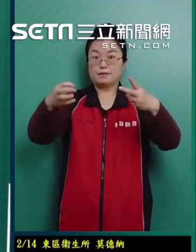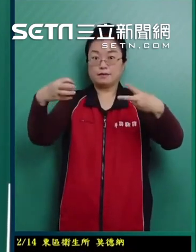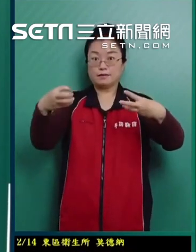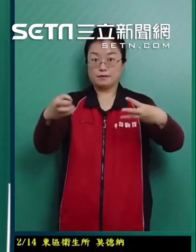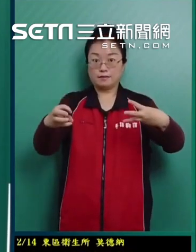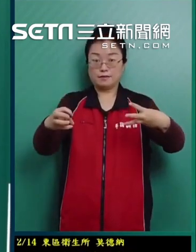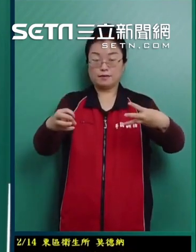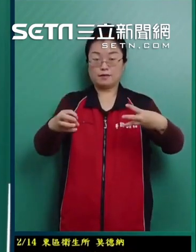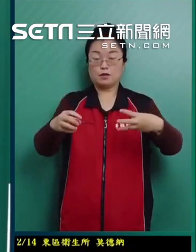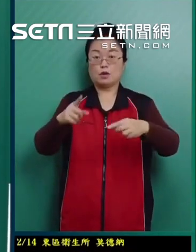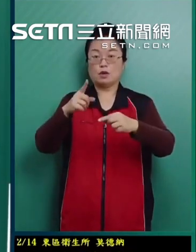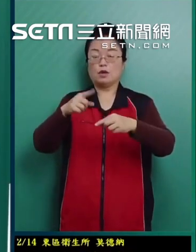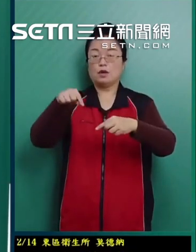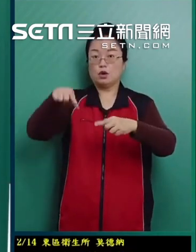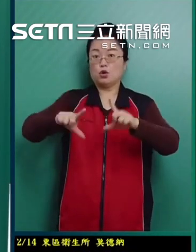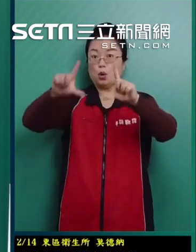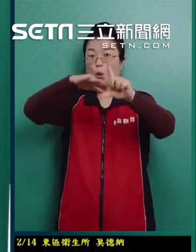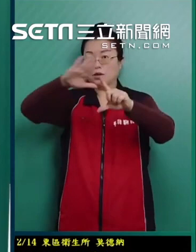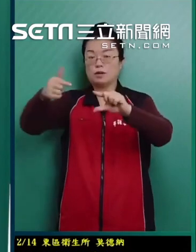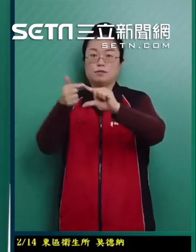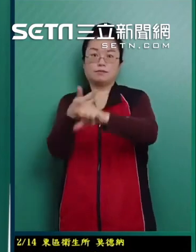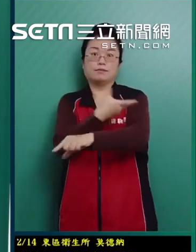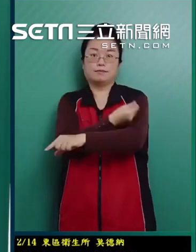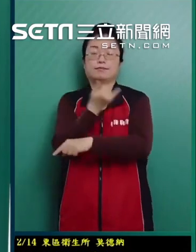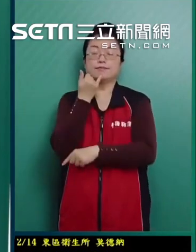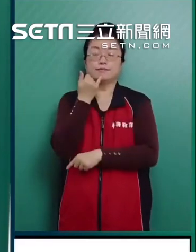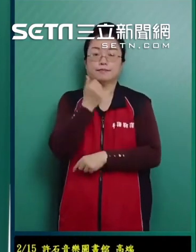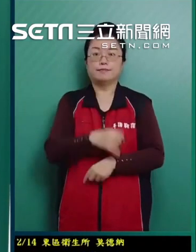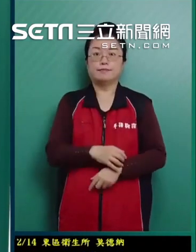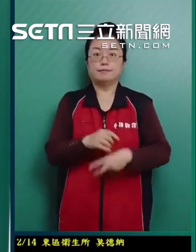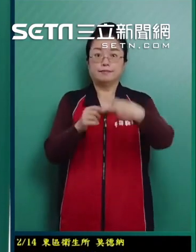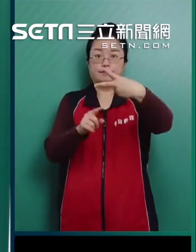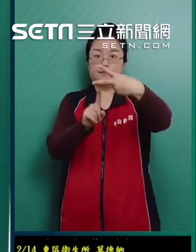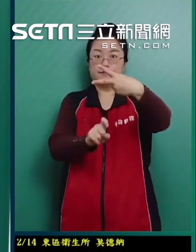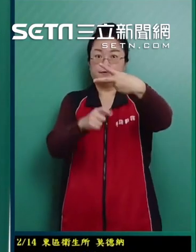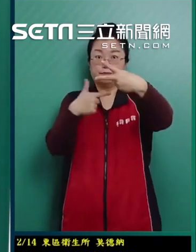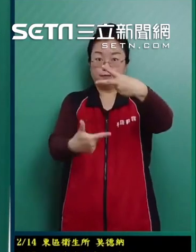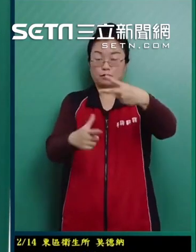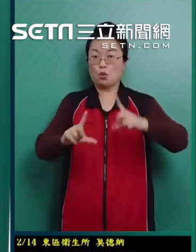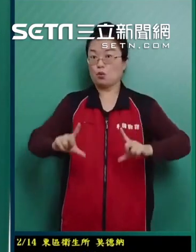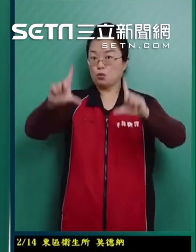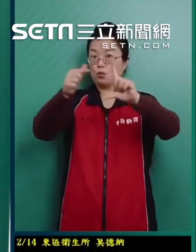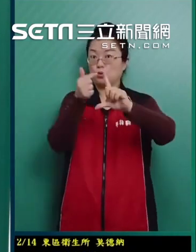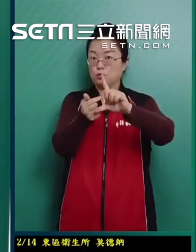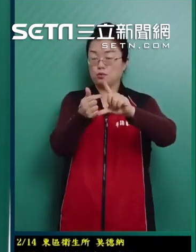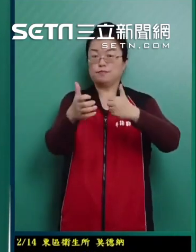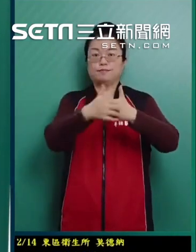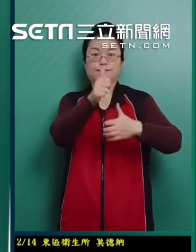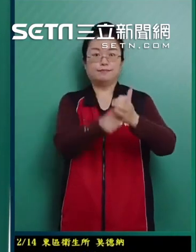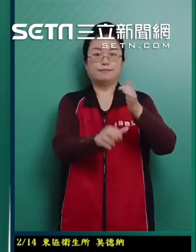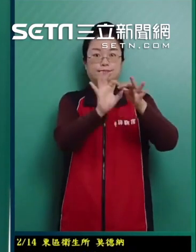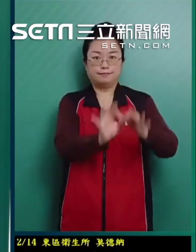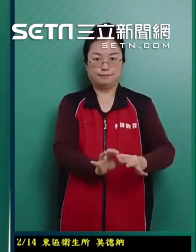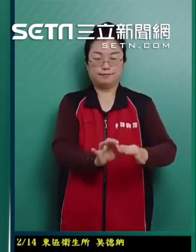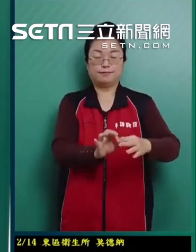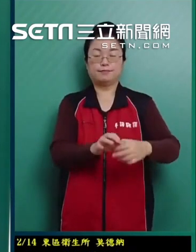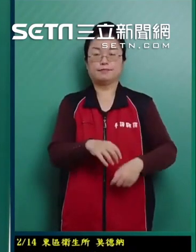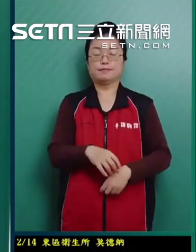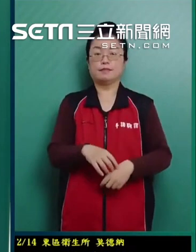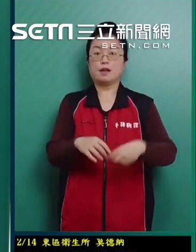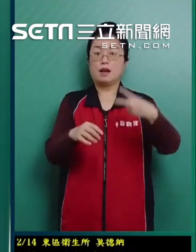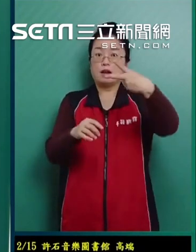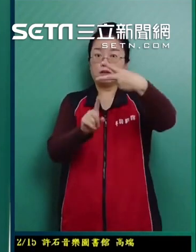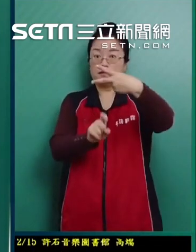里活动中心打 BNT。2月16号在早上午在东区卫生所打莫德纳。2月17号1点半